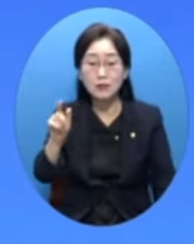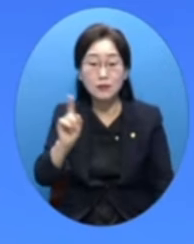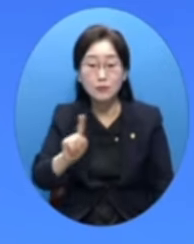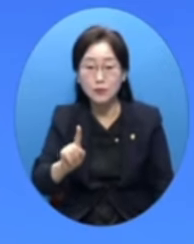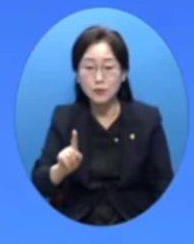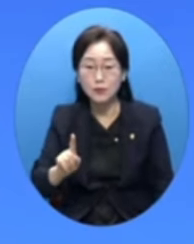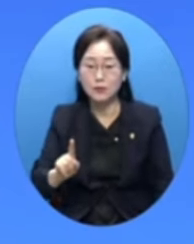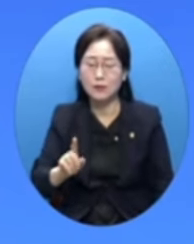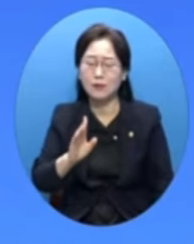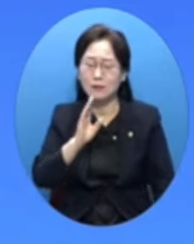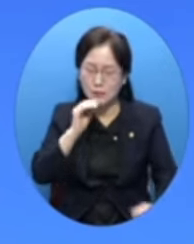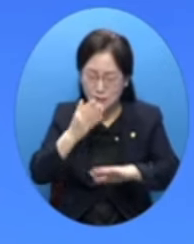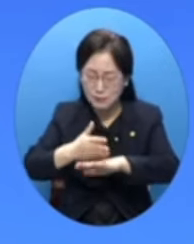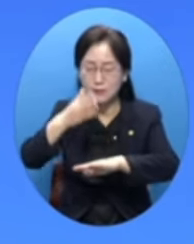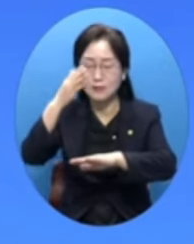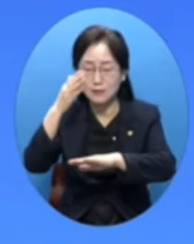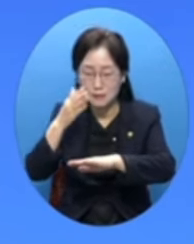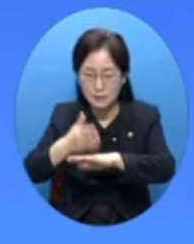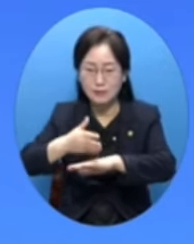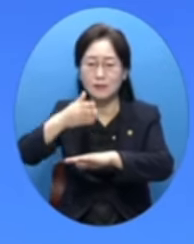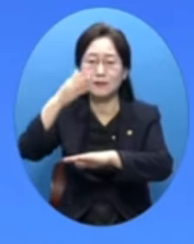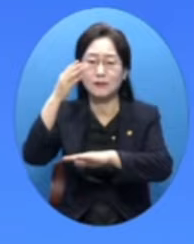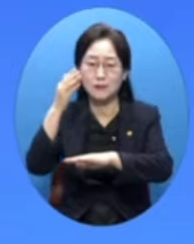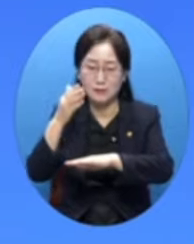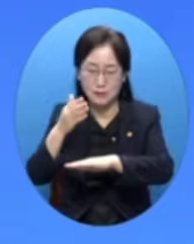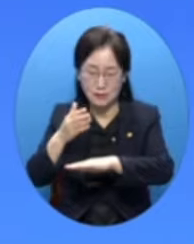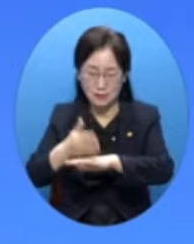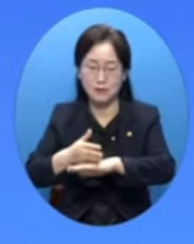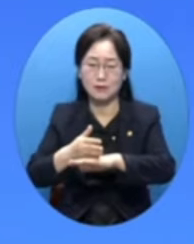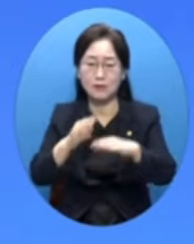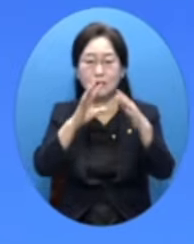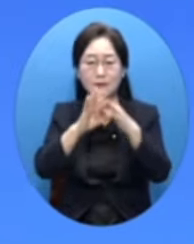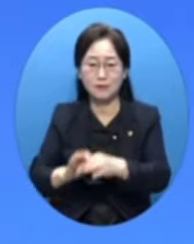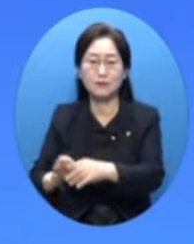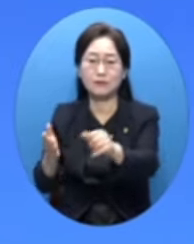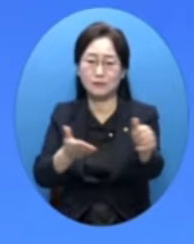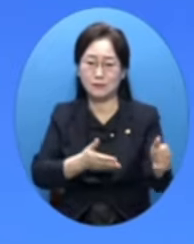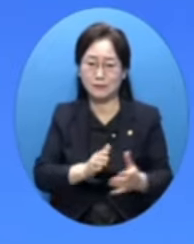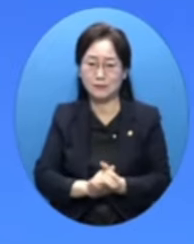감사하고 또 감사하고 또 감사하고 또 감사해야 될 것입니다.